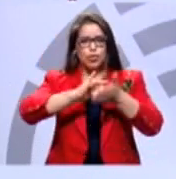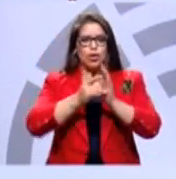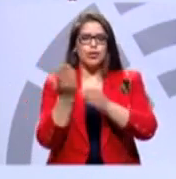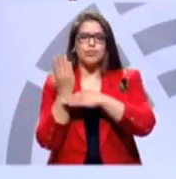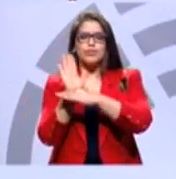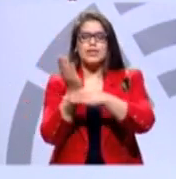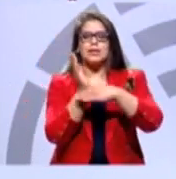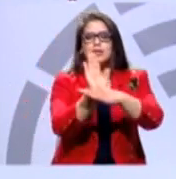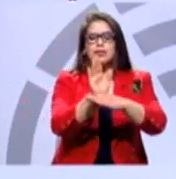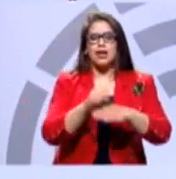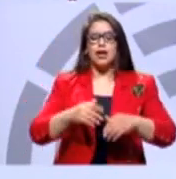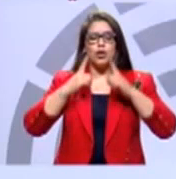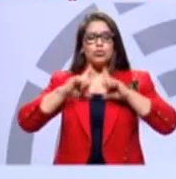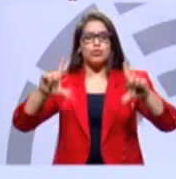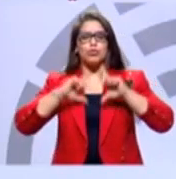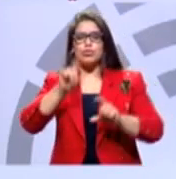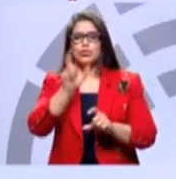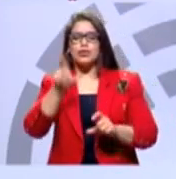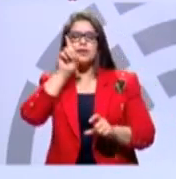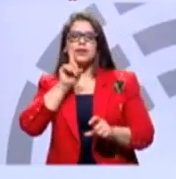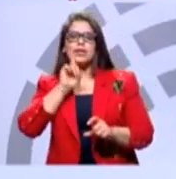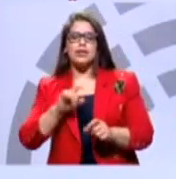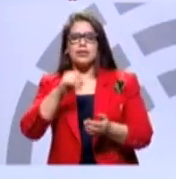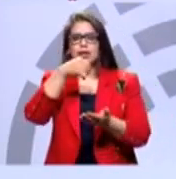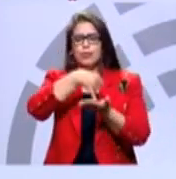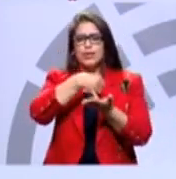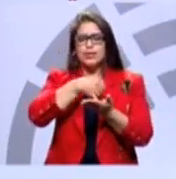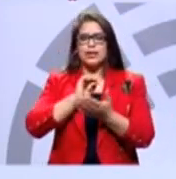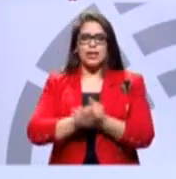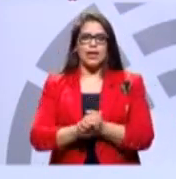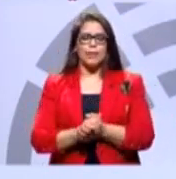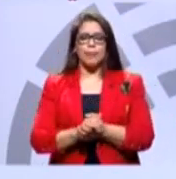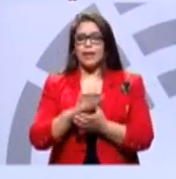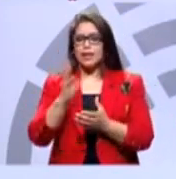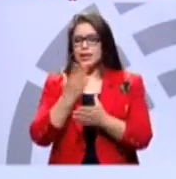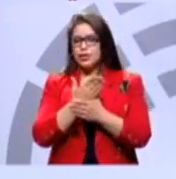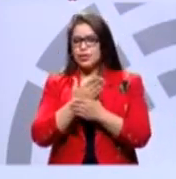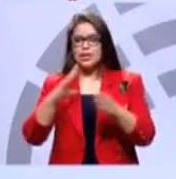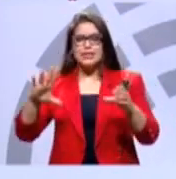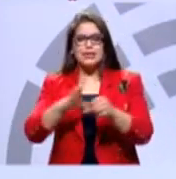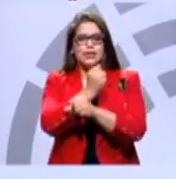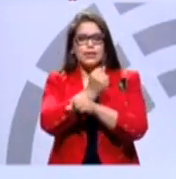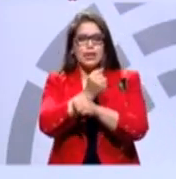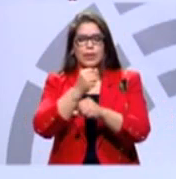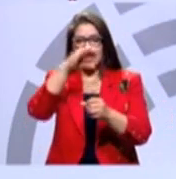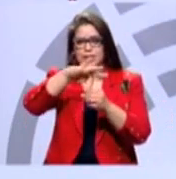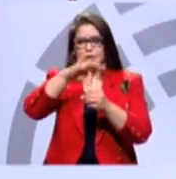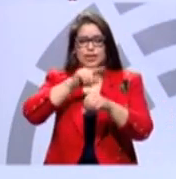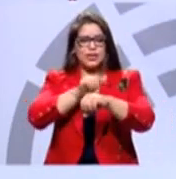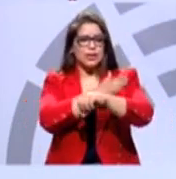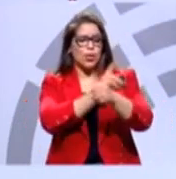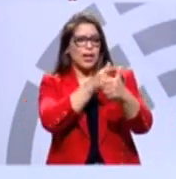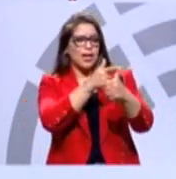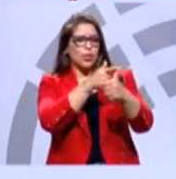المرشحين والى كل حرائر واحرار الحنش مدينه واريافا على انجاح الانتخابات في دورها الاول وعلى